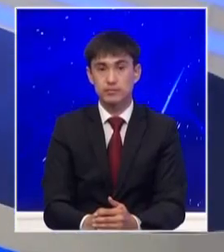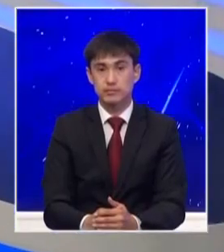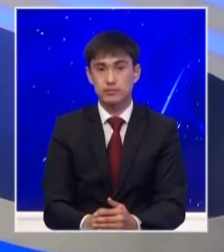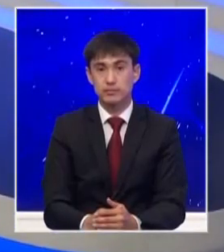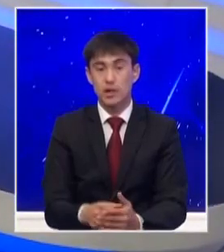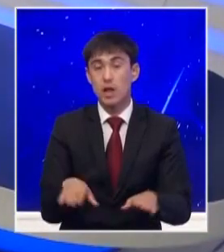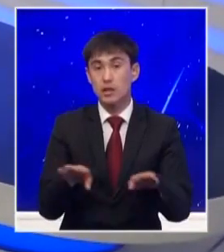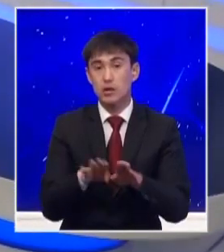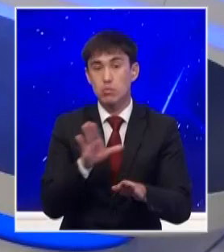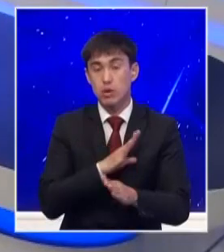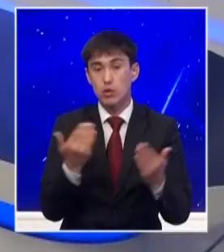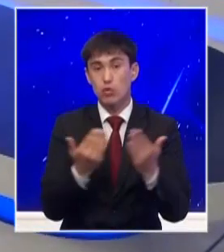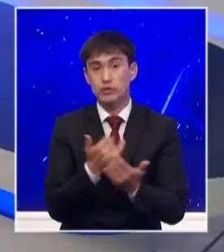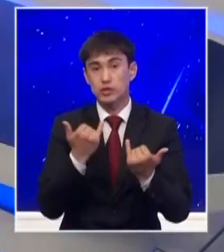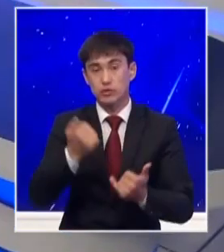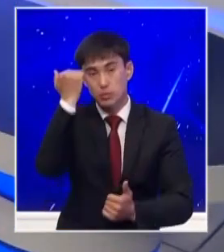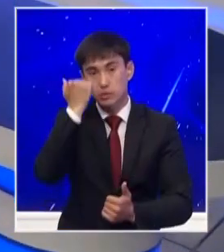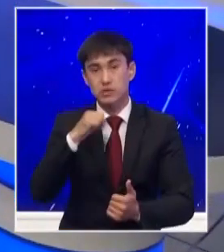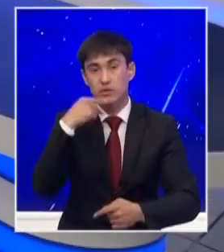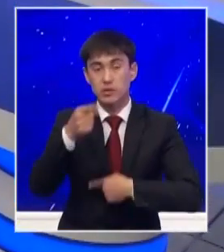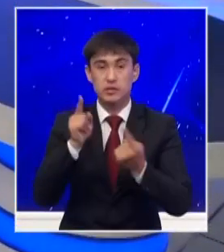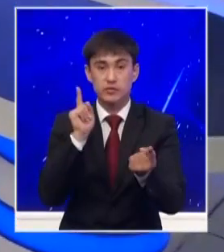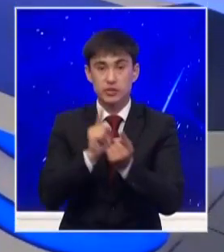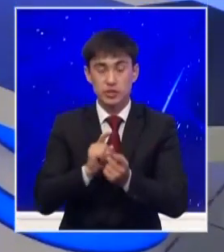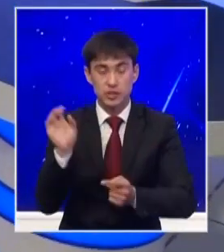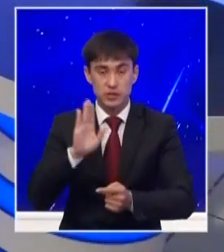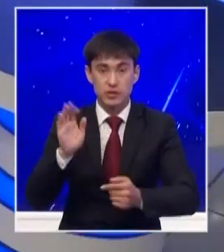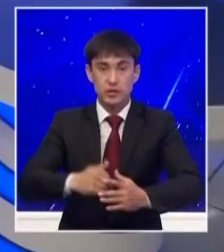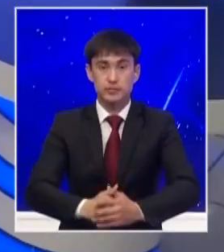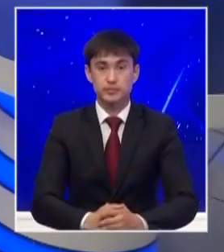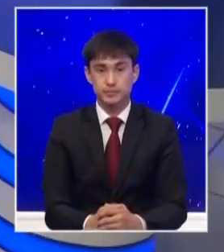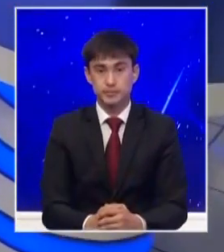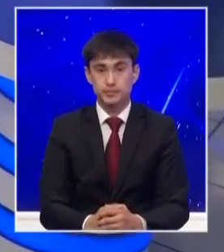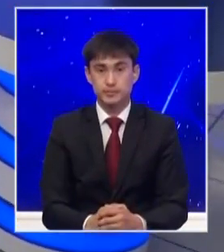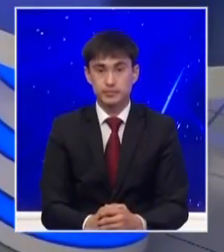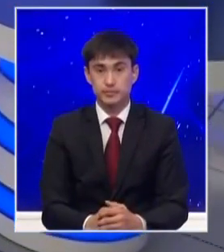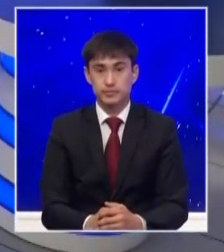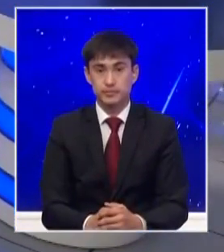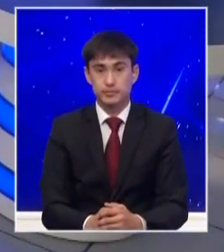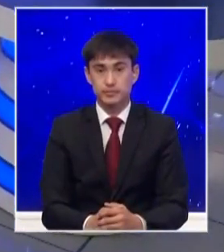Такой сложилась информационная картина уходящего дня. Спасибо за внимание. До свидания.